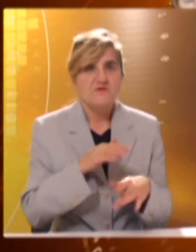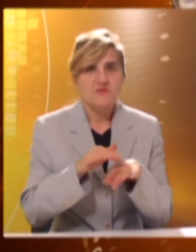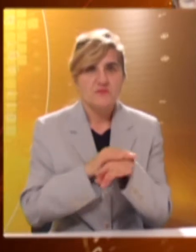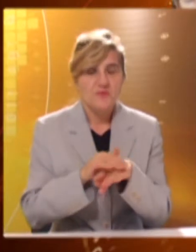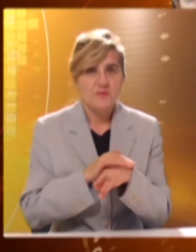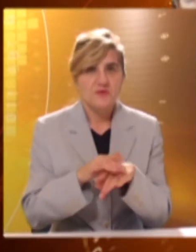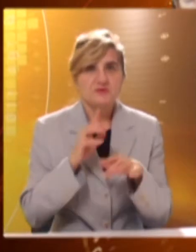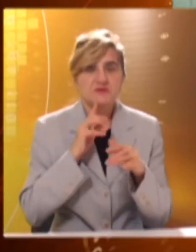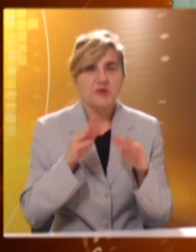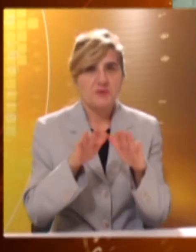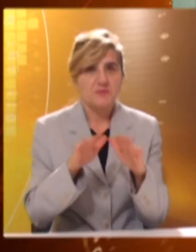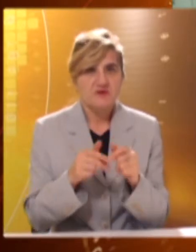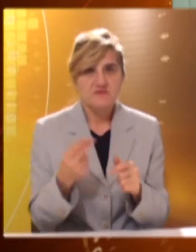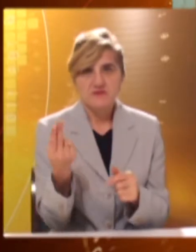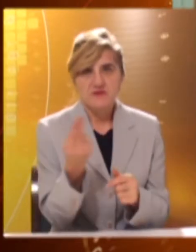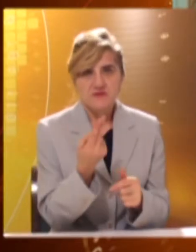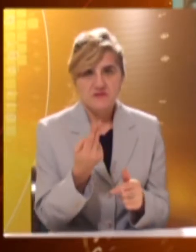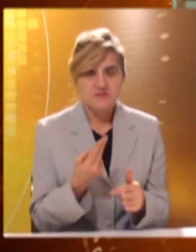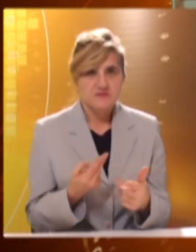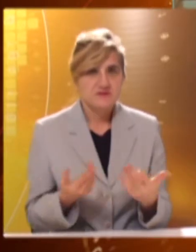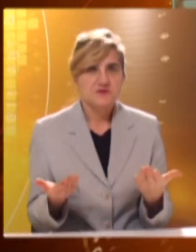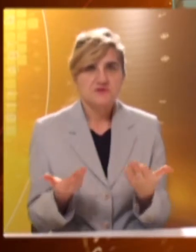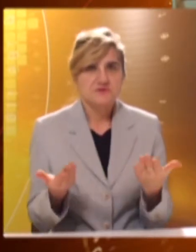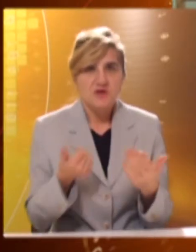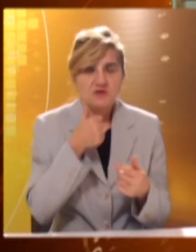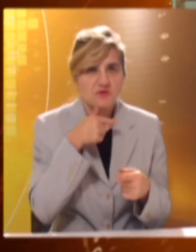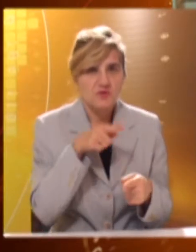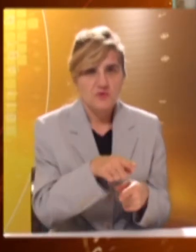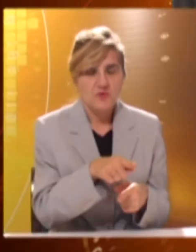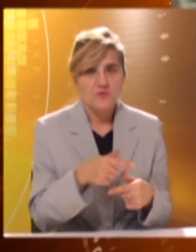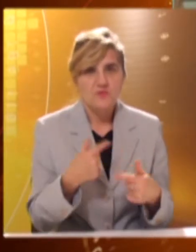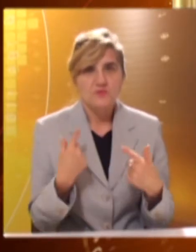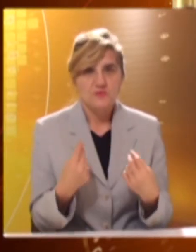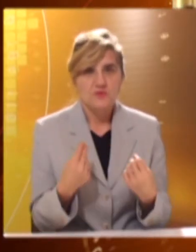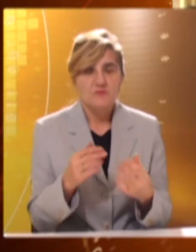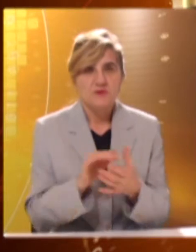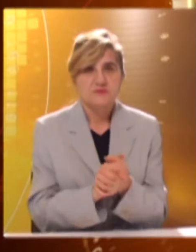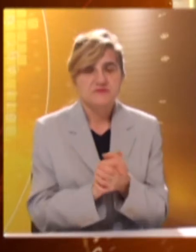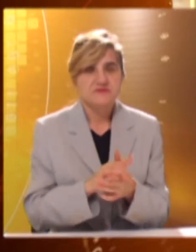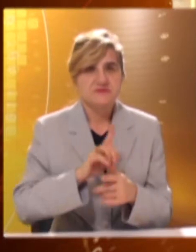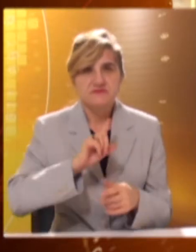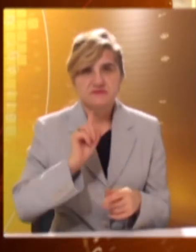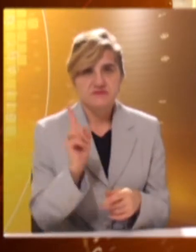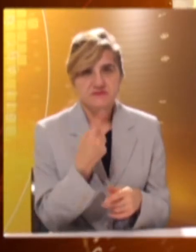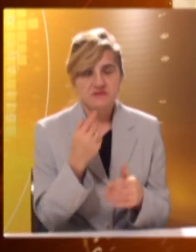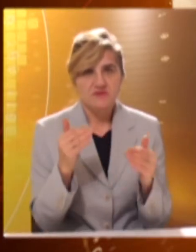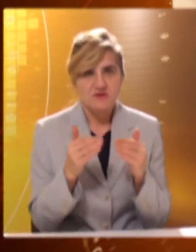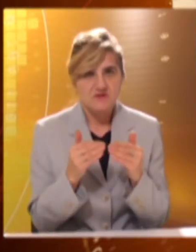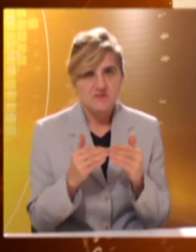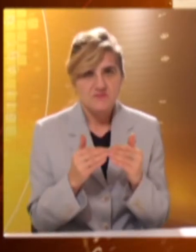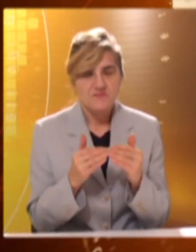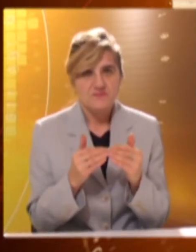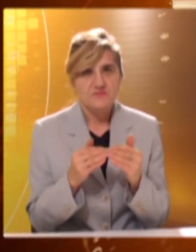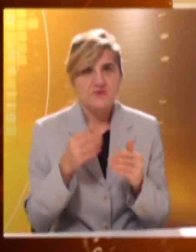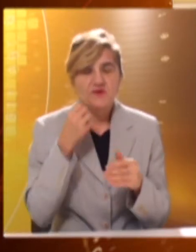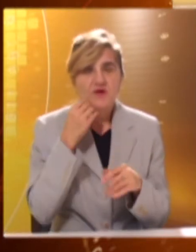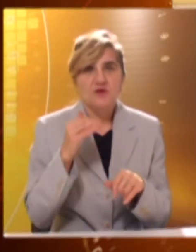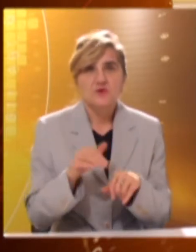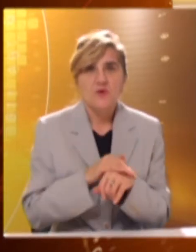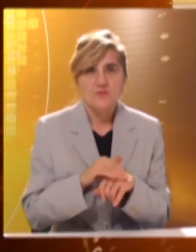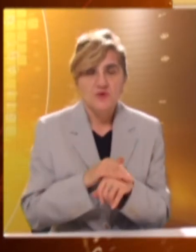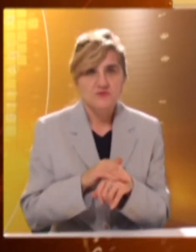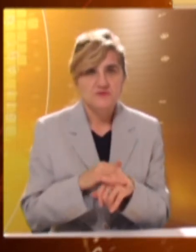izložbi likovnih radova. Za mene je tolerancija kada se družimo sa svima. Tolerancija je kada